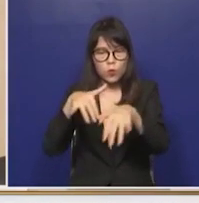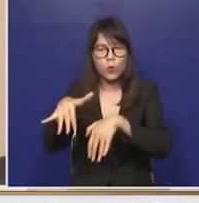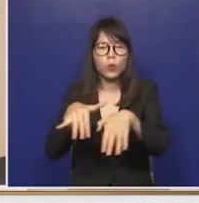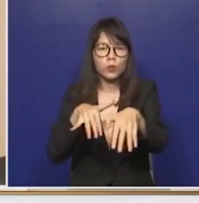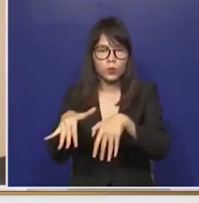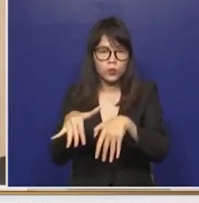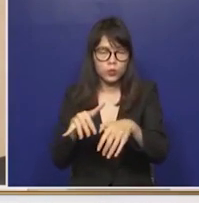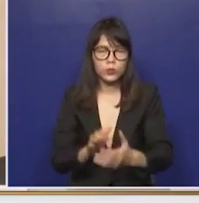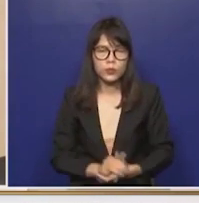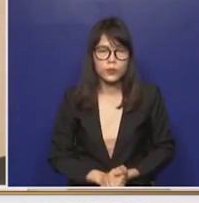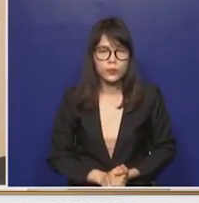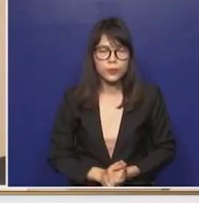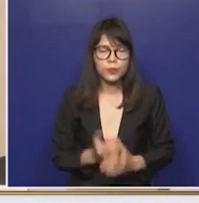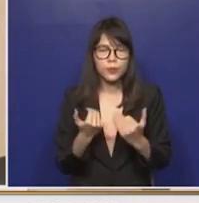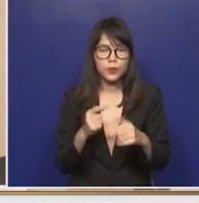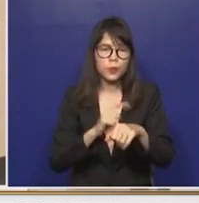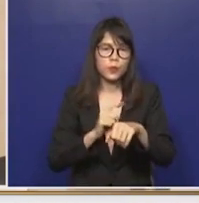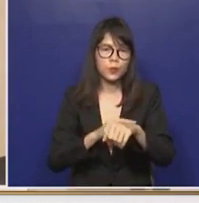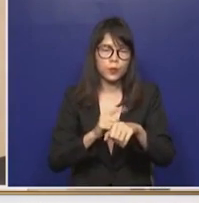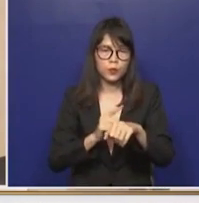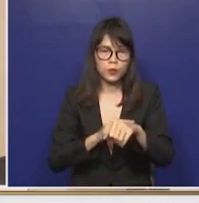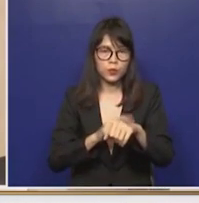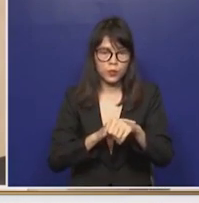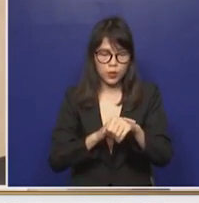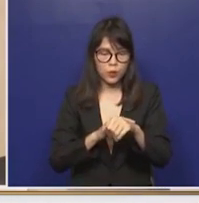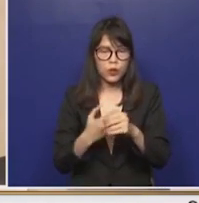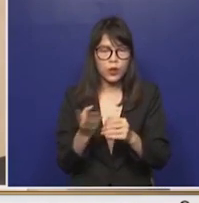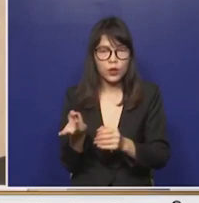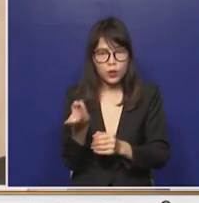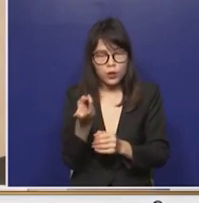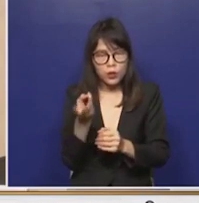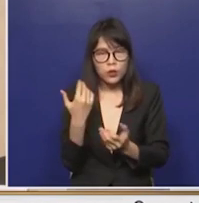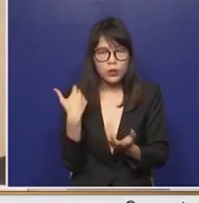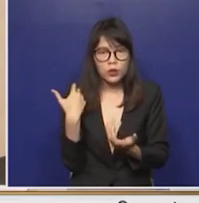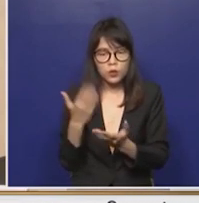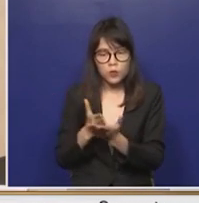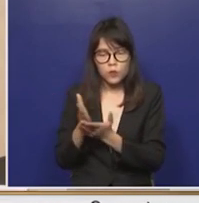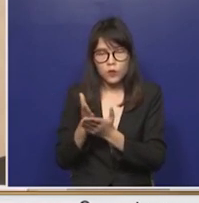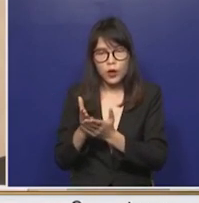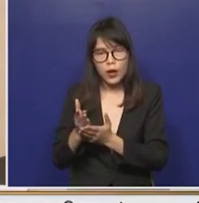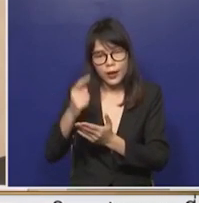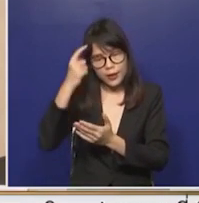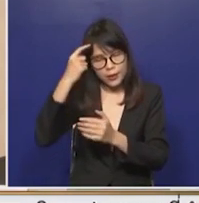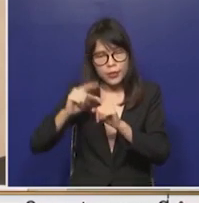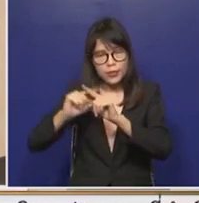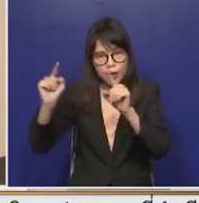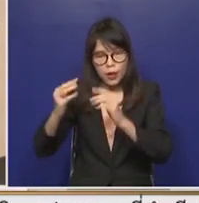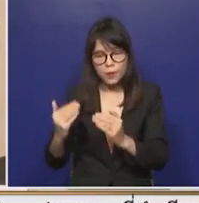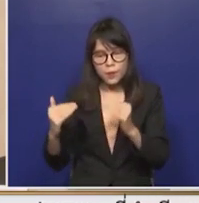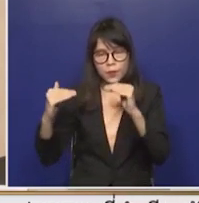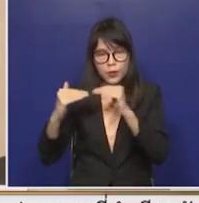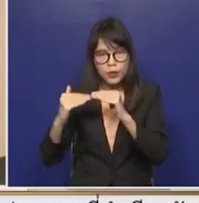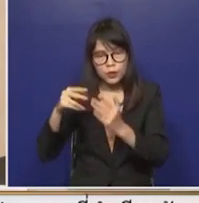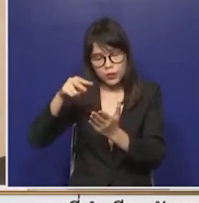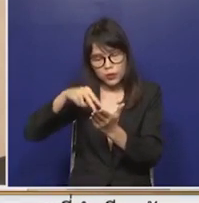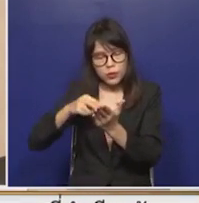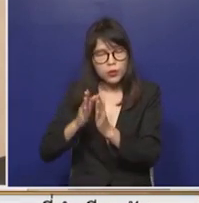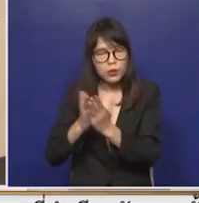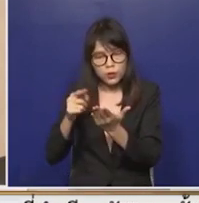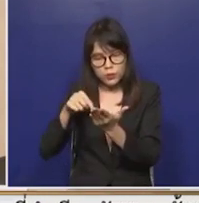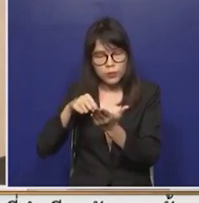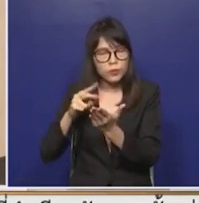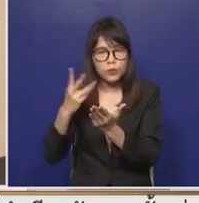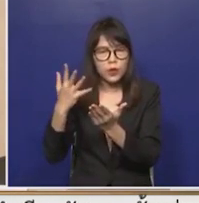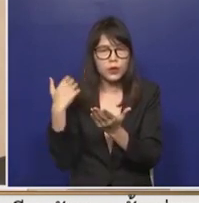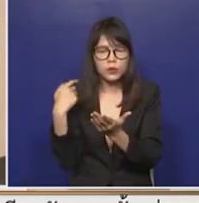จะได้ไม่ใช้เวลาในการประท้วงโดยไม่จำเป็นว่าฝ่ายค้านมีสิทธิ์ที่จะอ่านยัตติเพราะถึงเขาไม่อ่านยัต